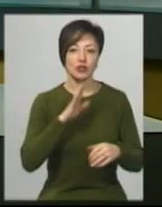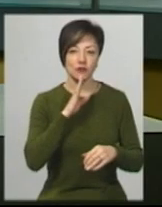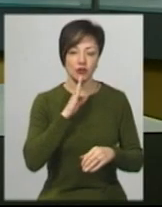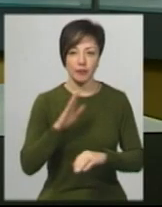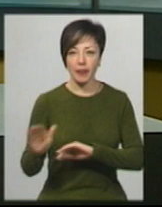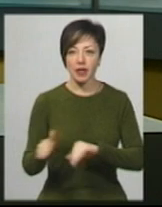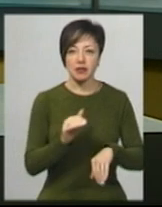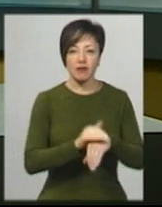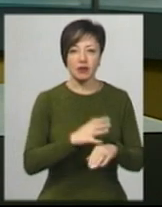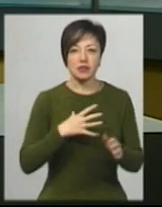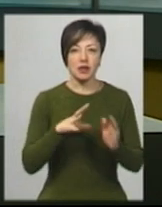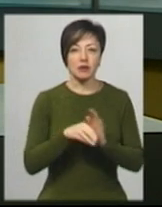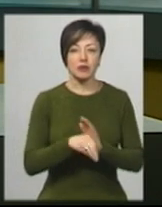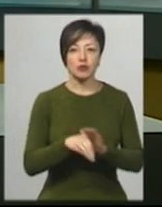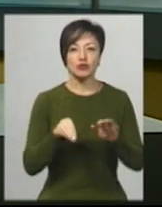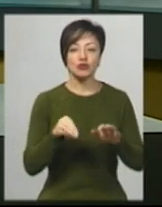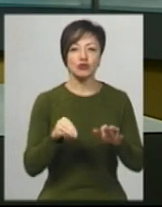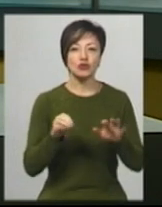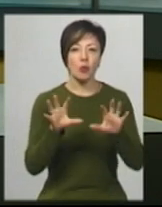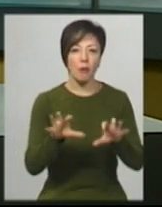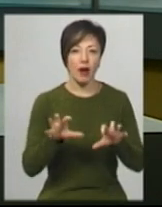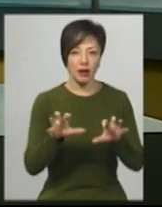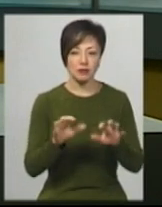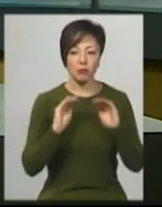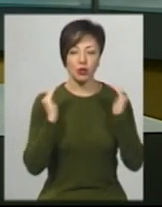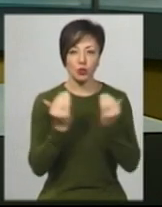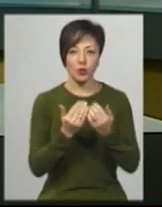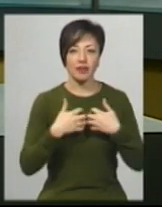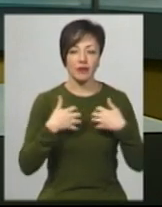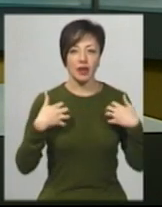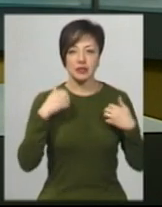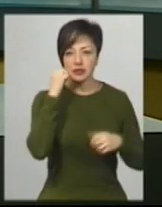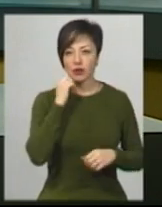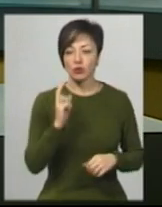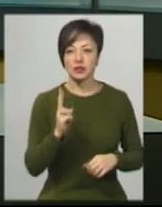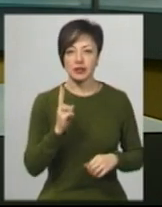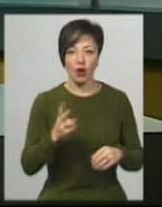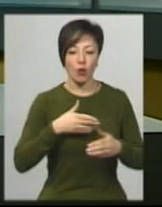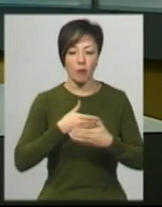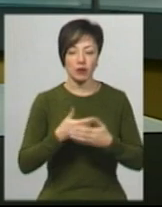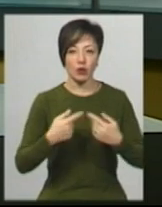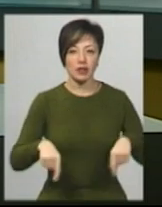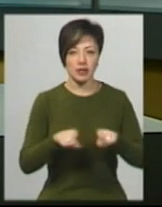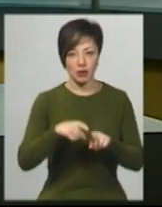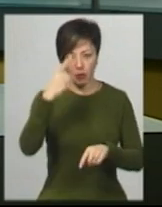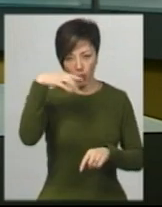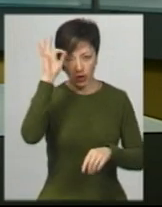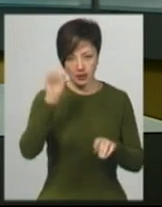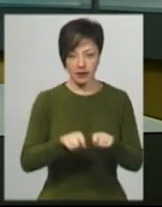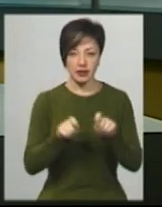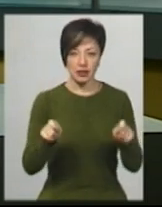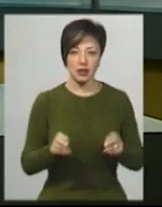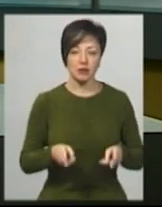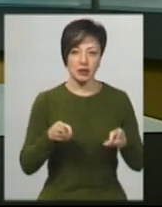За фактом загибелі собаки з притулку для тварин Старокостянтинівської громадської організації «Екозахист» поліція відкрила кримінальне